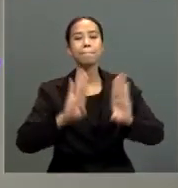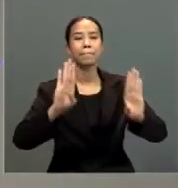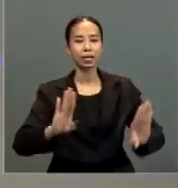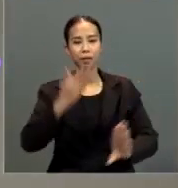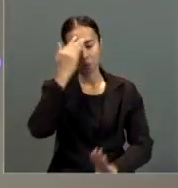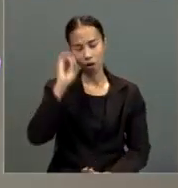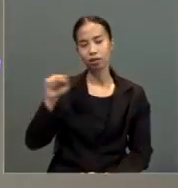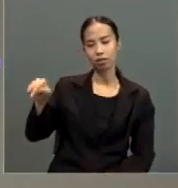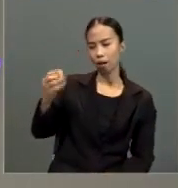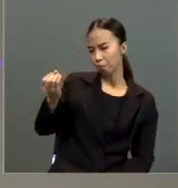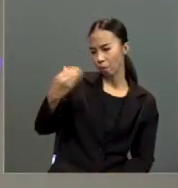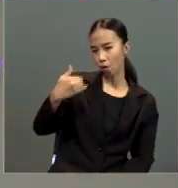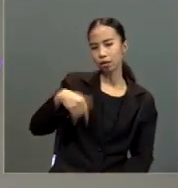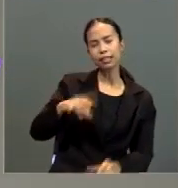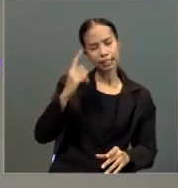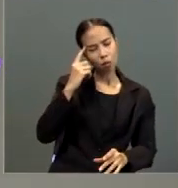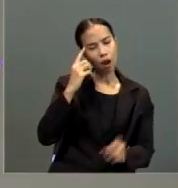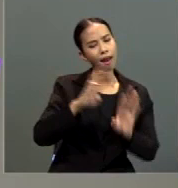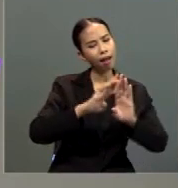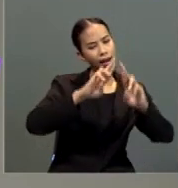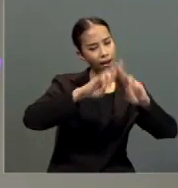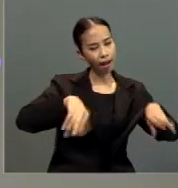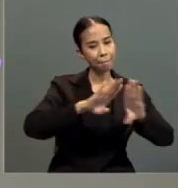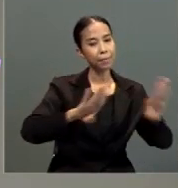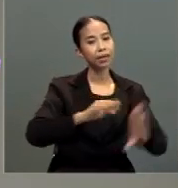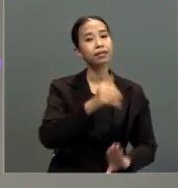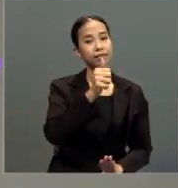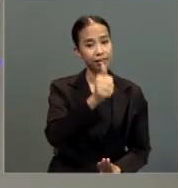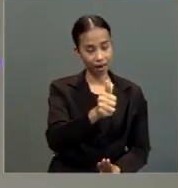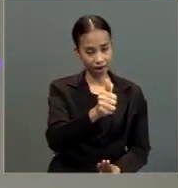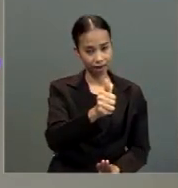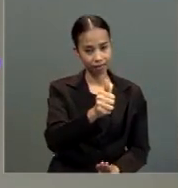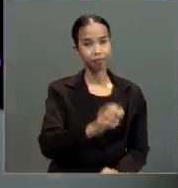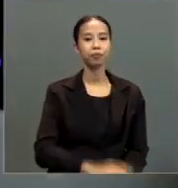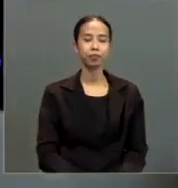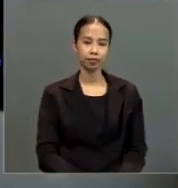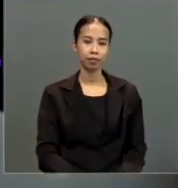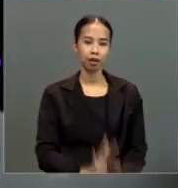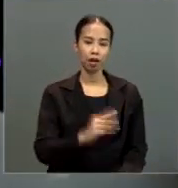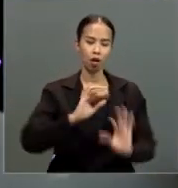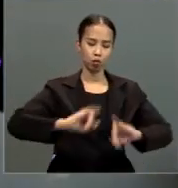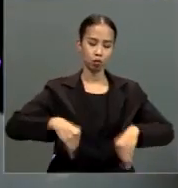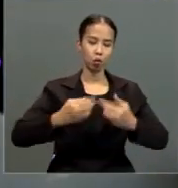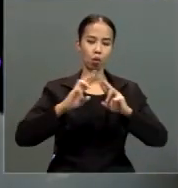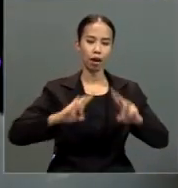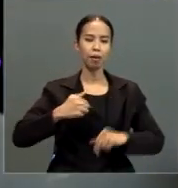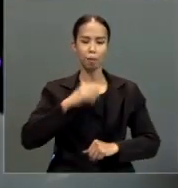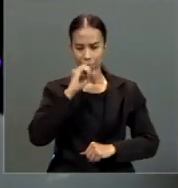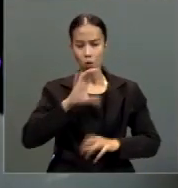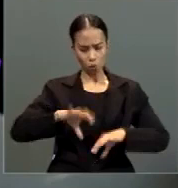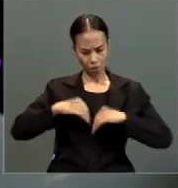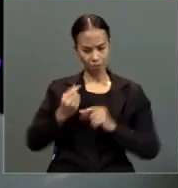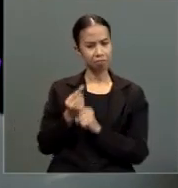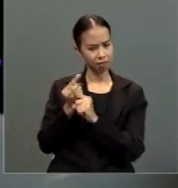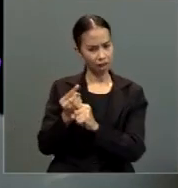าที่เริ่มส่งสัญญาณมาละว่าจะคลายล็อกให้เปิดบางประเภทของกิจการเจ้าของร้านบอกว่าพร้อมทำตามมาตรการ